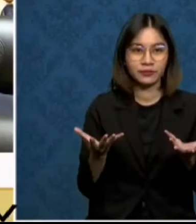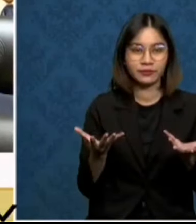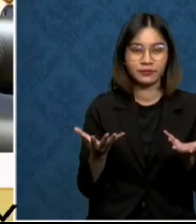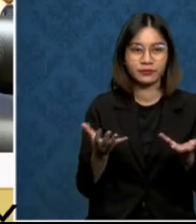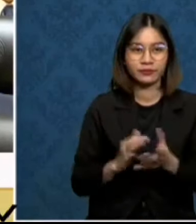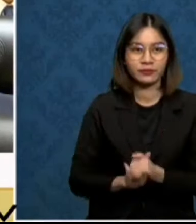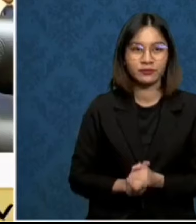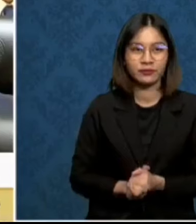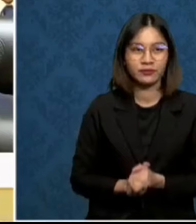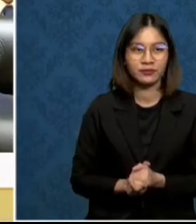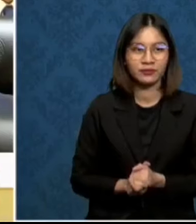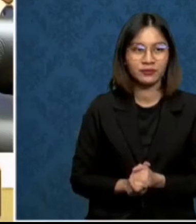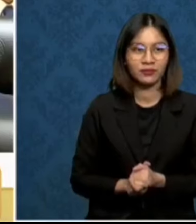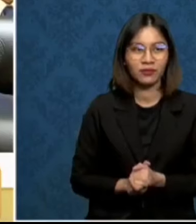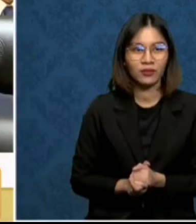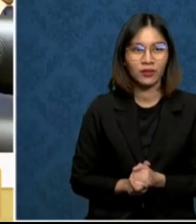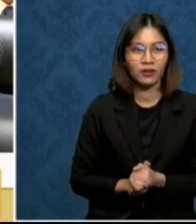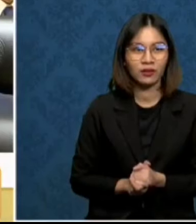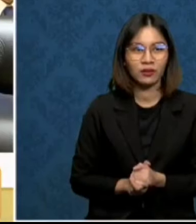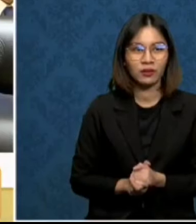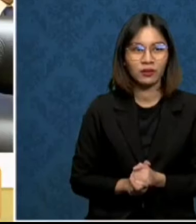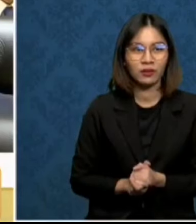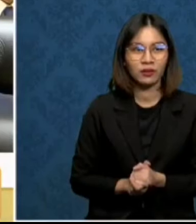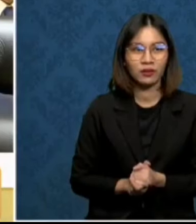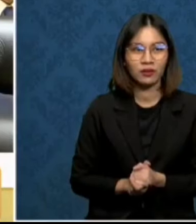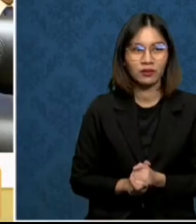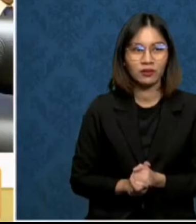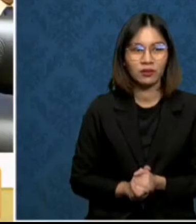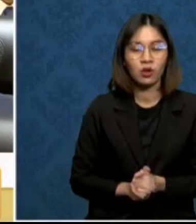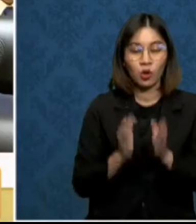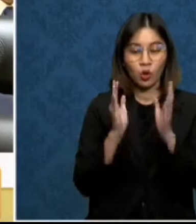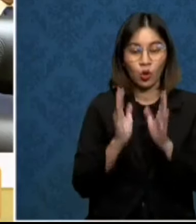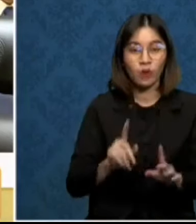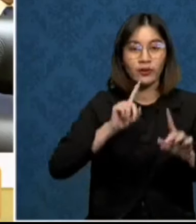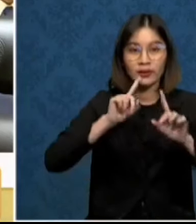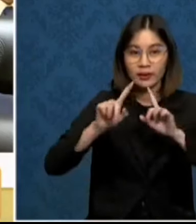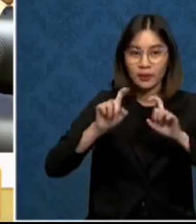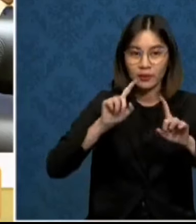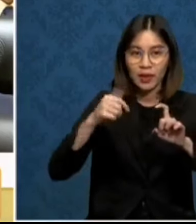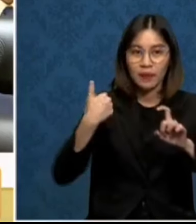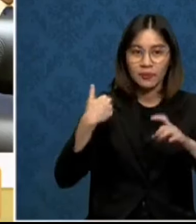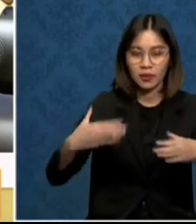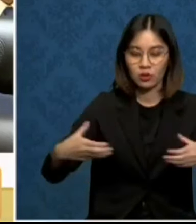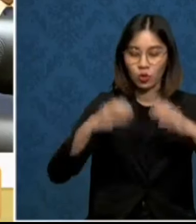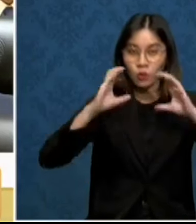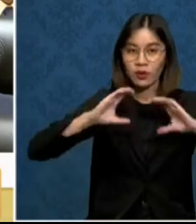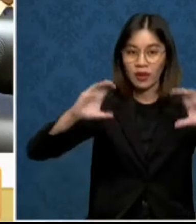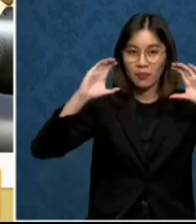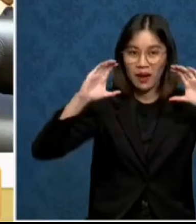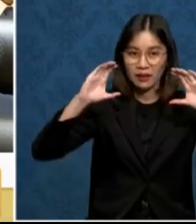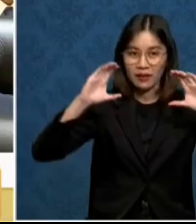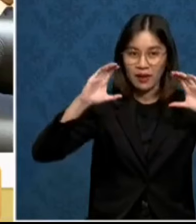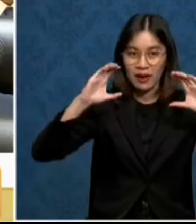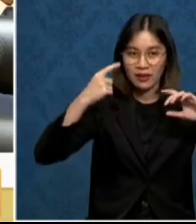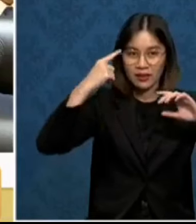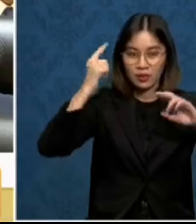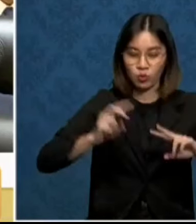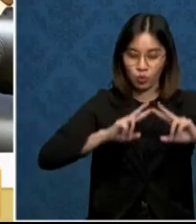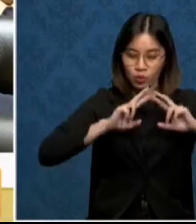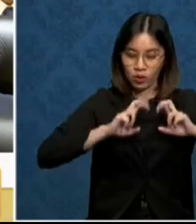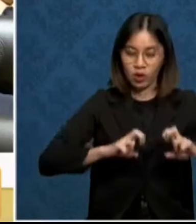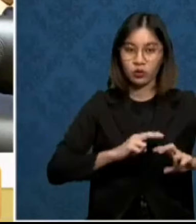ใครมีคนถามสุดท้ายอีกว่ารัฐบาลเคยถามตัวเองมย